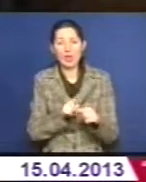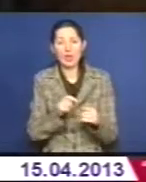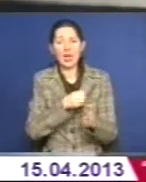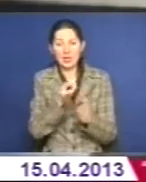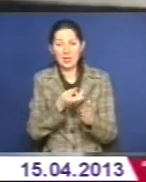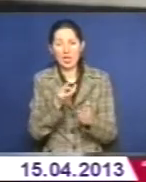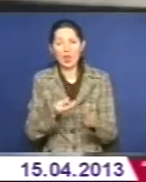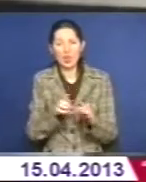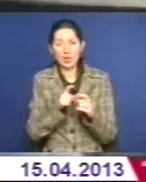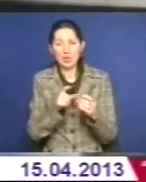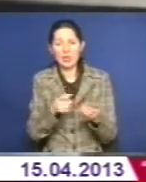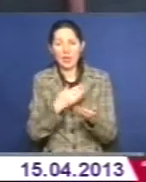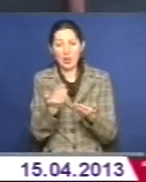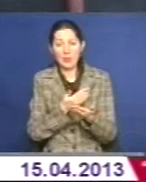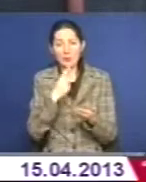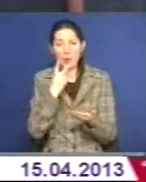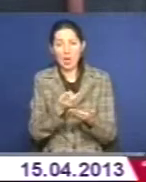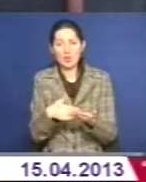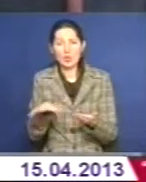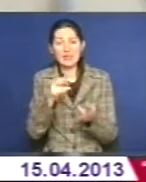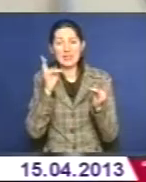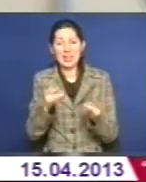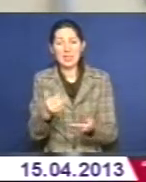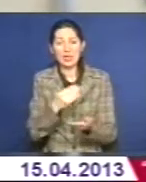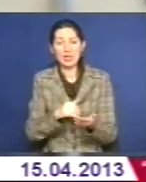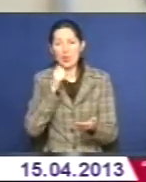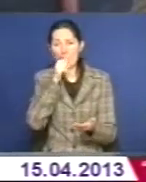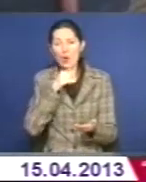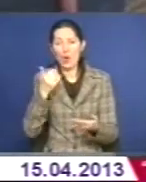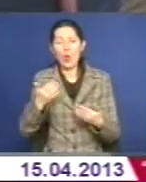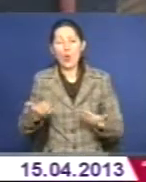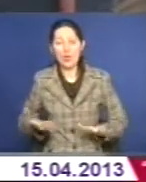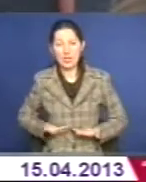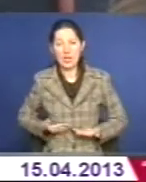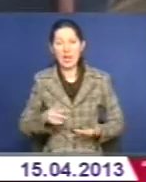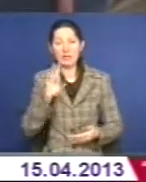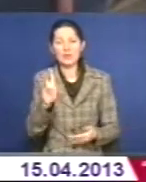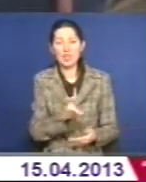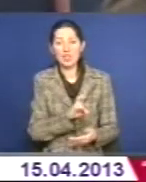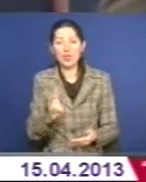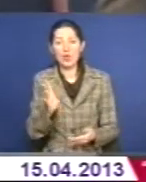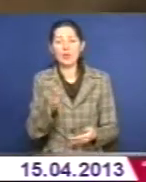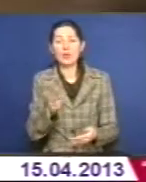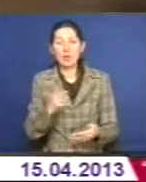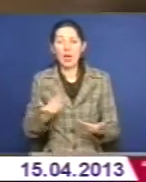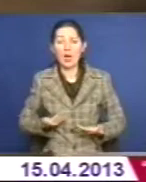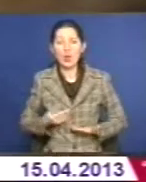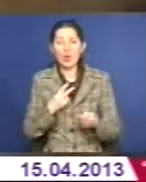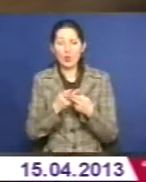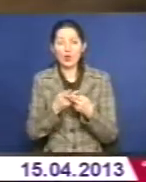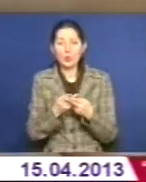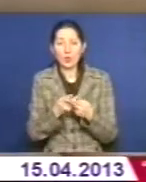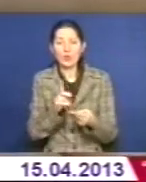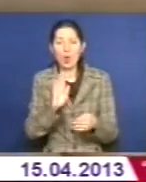трагізм останнього року життя священика, який він провів у Ряшівській в'язниці, де його було замордовано. Дослідники